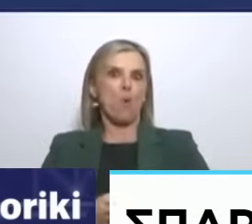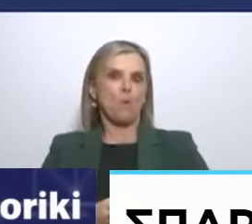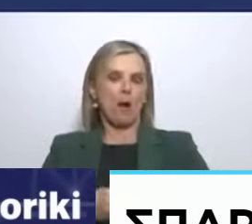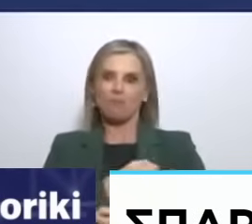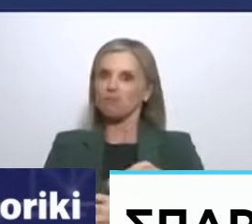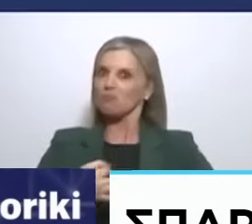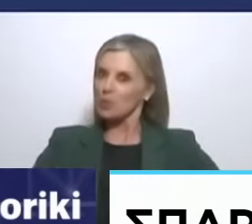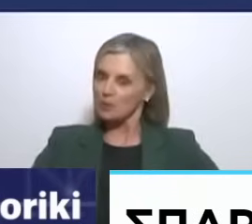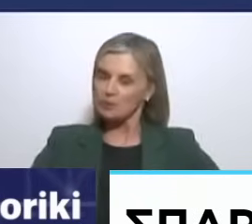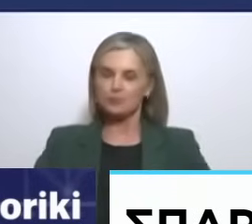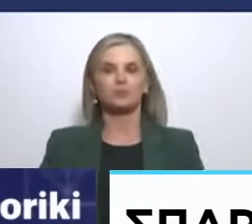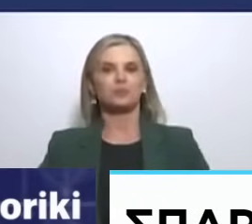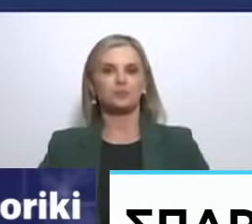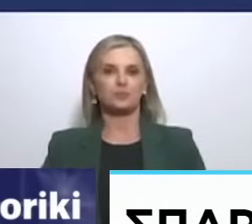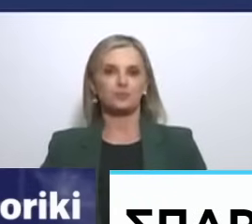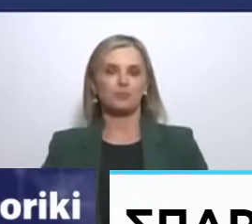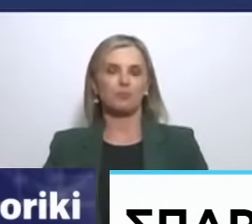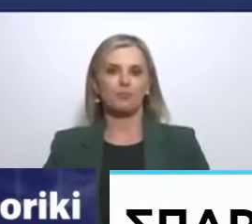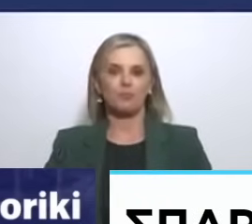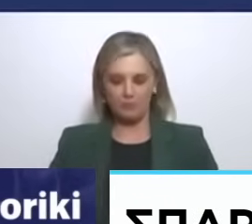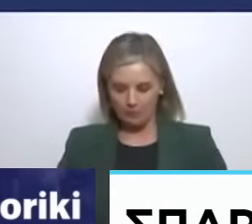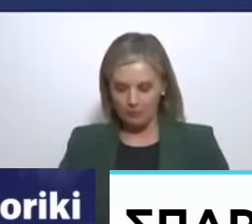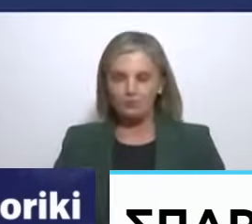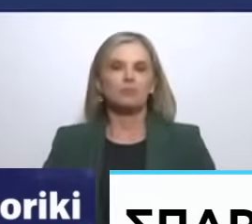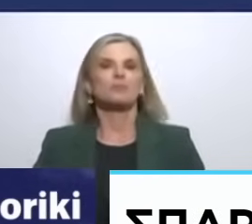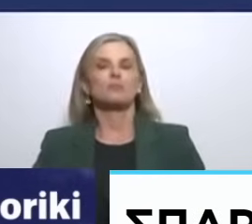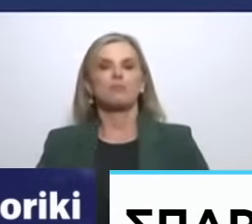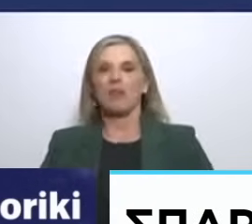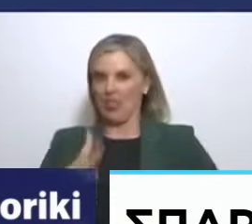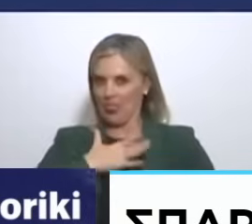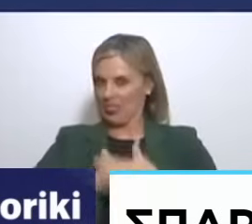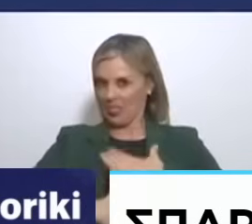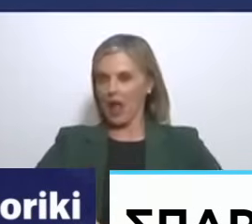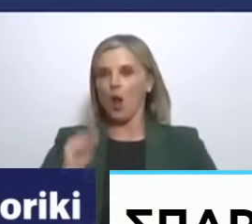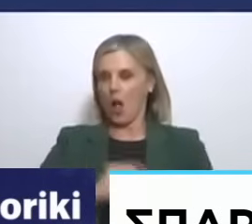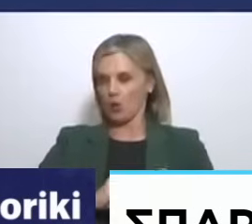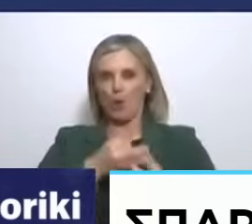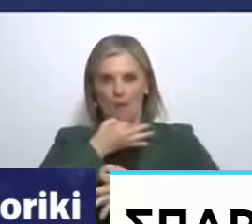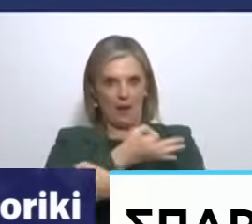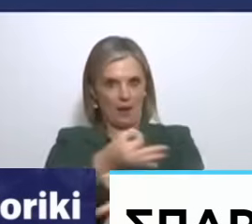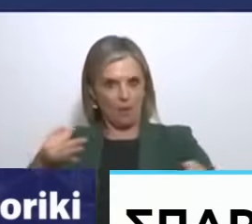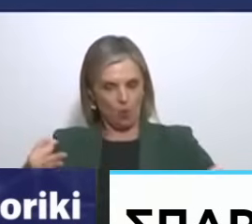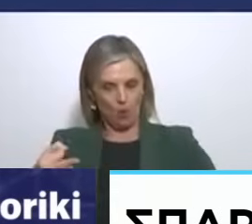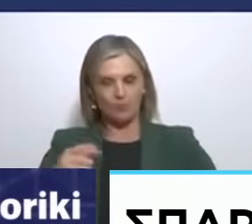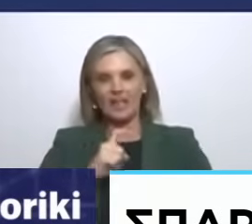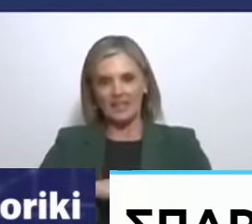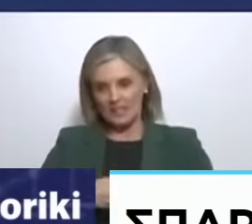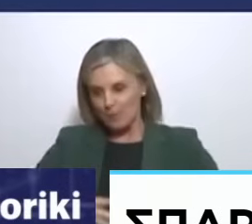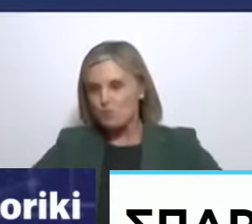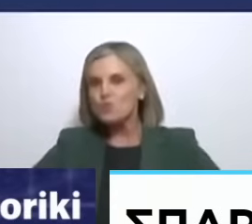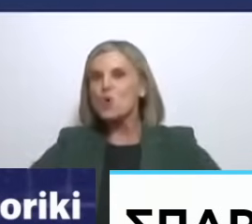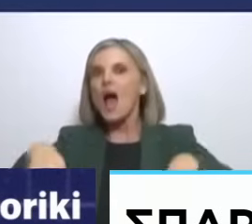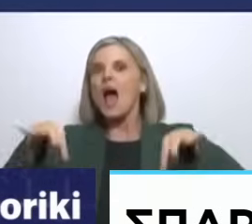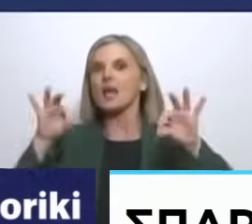εκτός από τον πρόεδρο του κόμματος, να συγκροτήσουν μια νέα κοινοβουλευτική ομάδα, είτε όσοι έχουν διαγραφεί